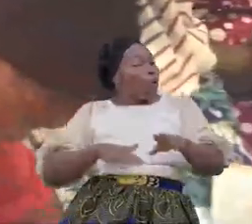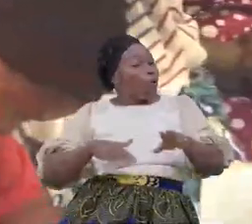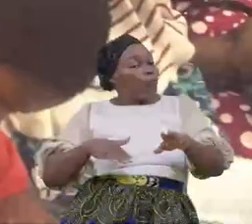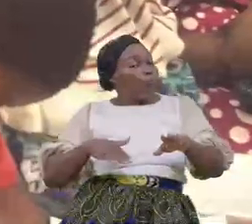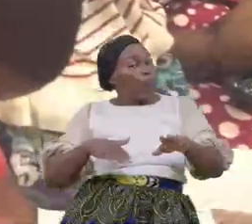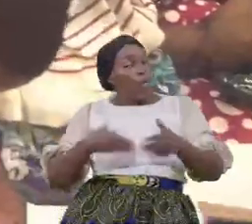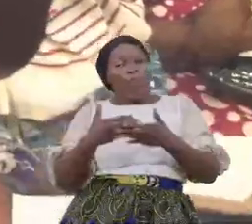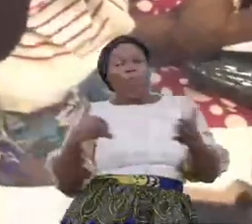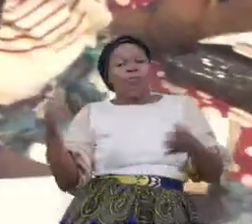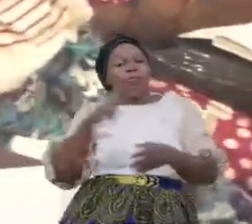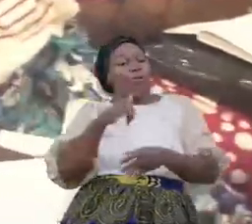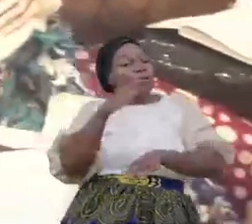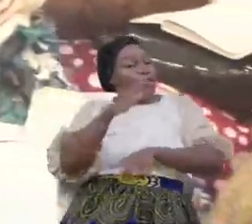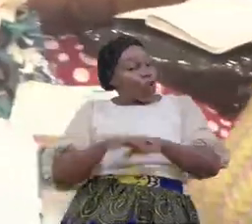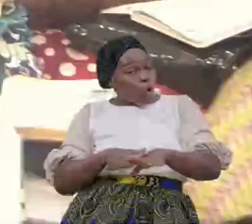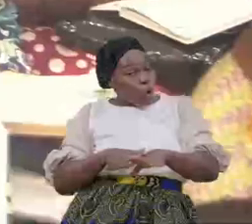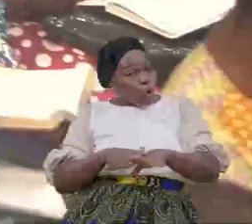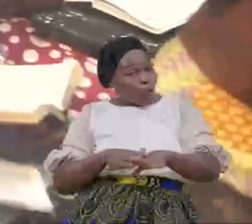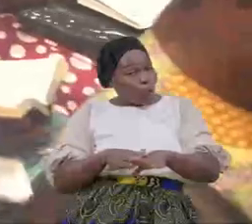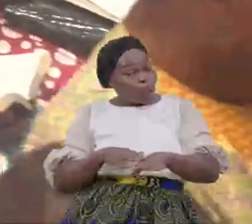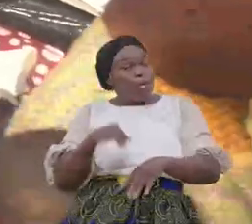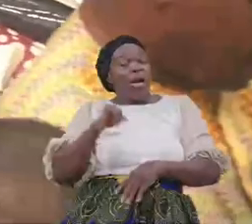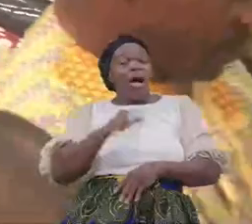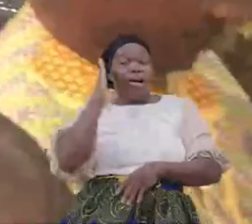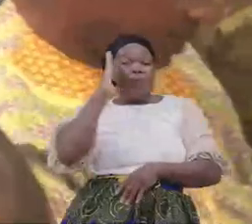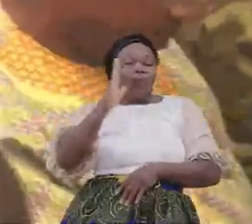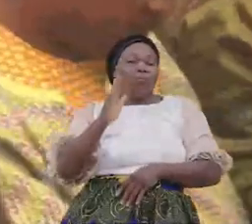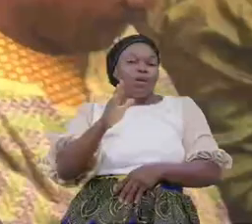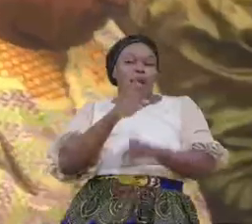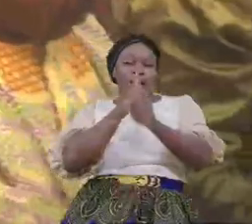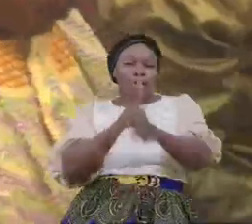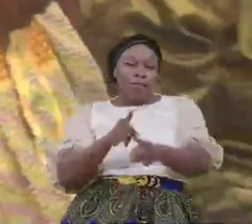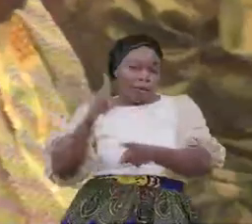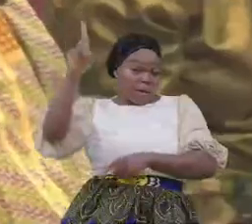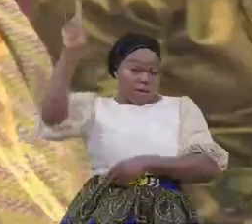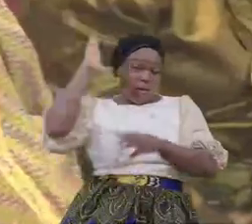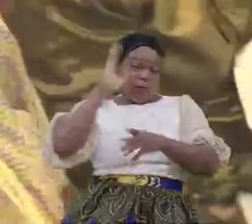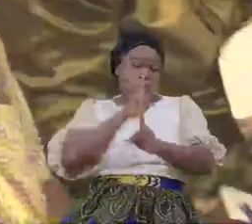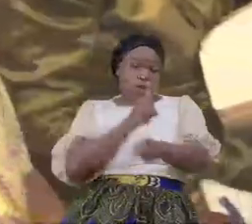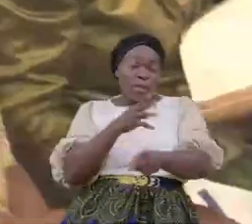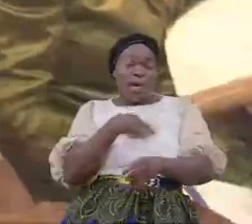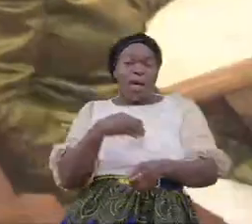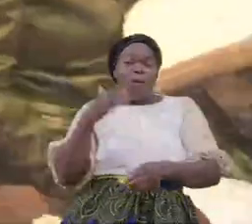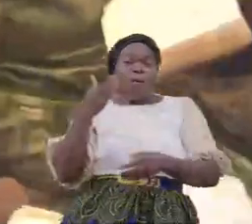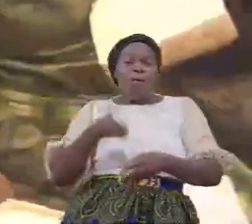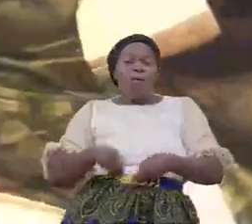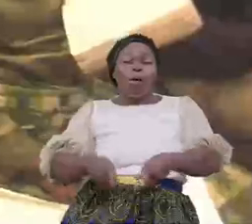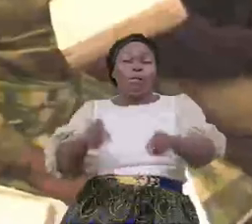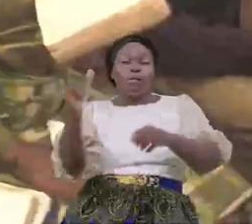Avant qu'il m'invoque. Je répondrai. Avant qu'il ait cessé de